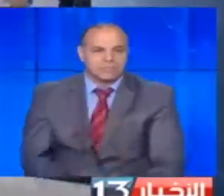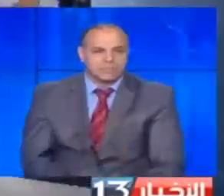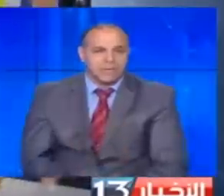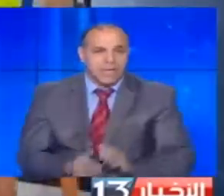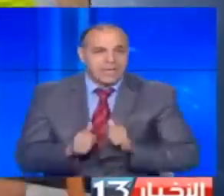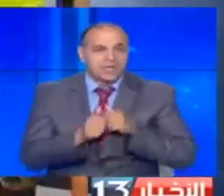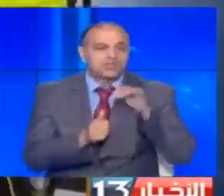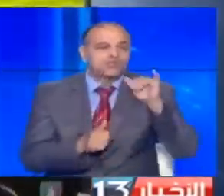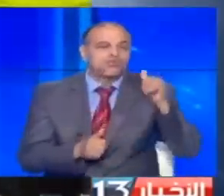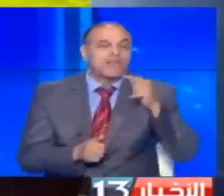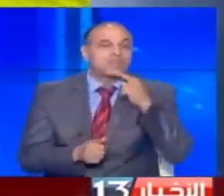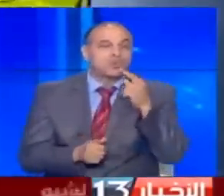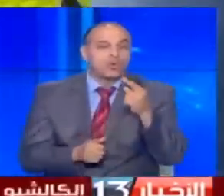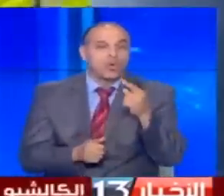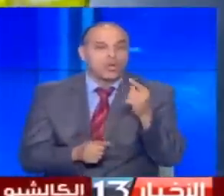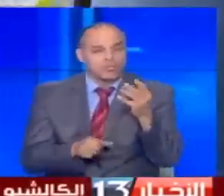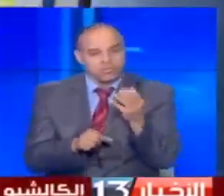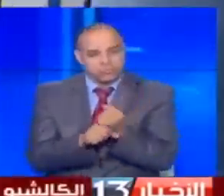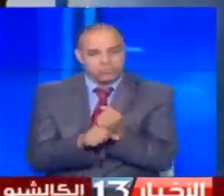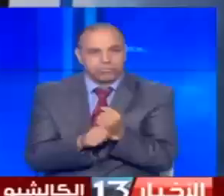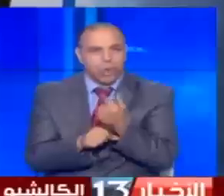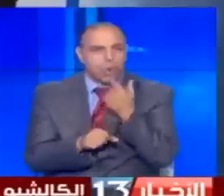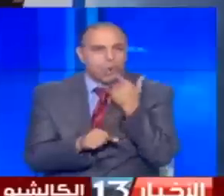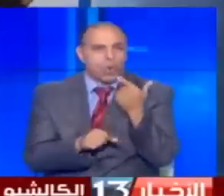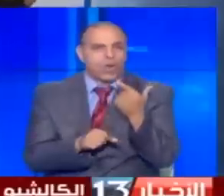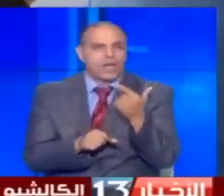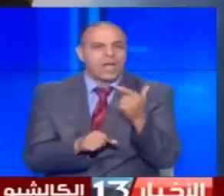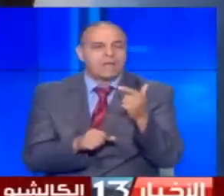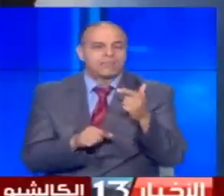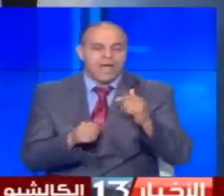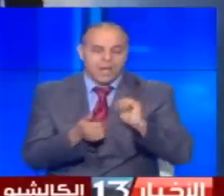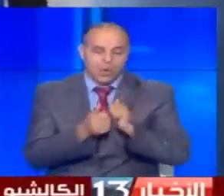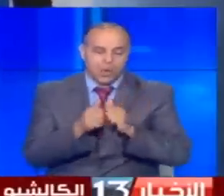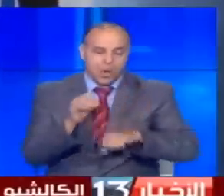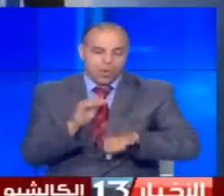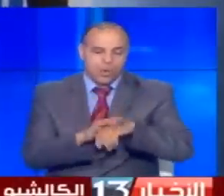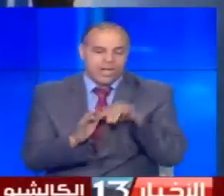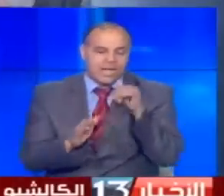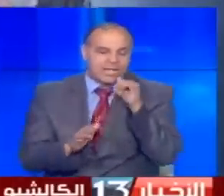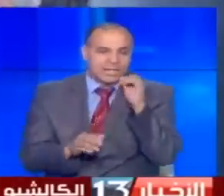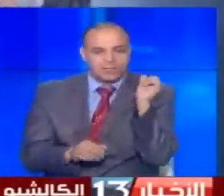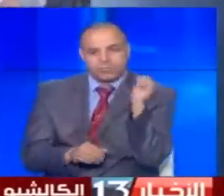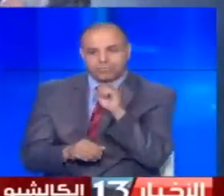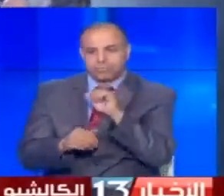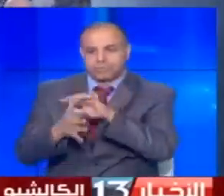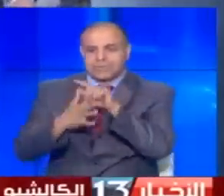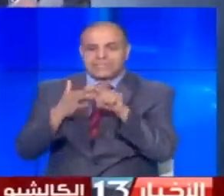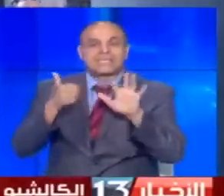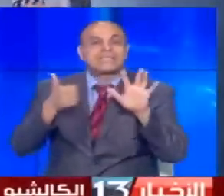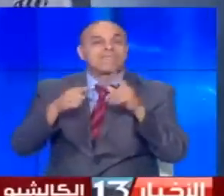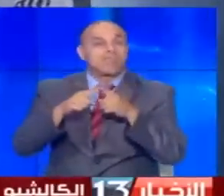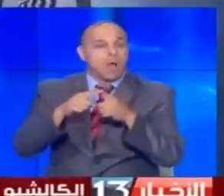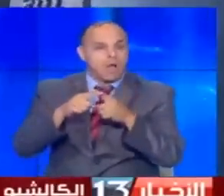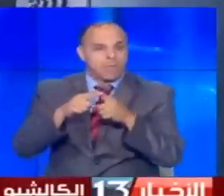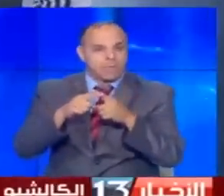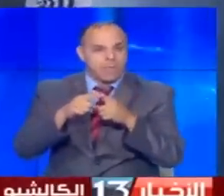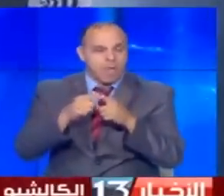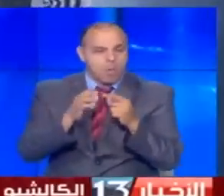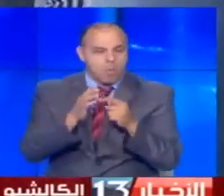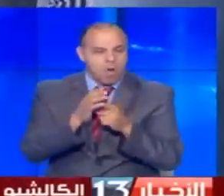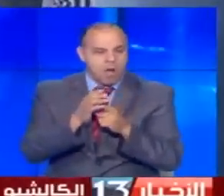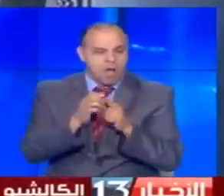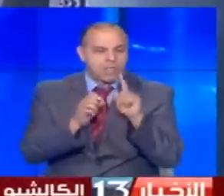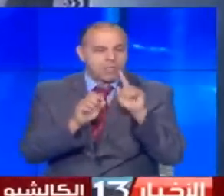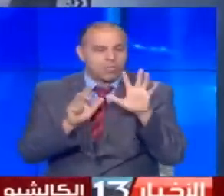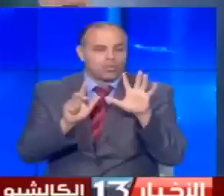يوفنتوس حامل اللقب حصد العالم في الكامله بين شو الايطاليه من خلال انتصار السادس على التوالي رافعا رصيده الى ثمانيه